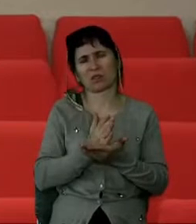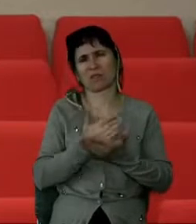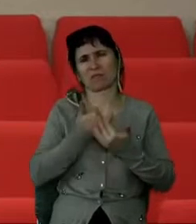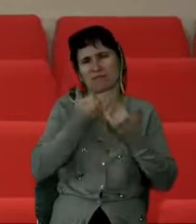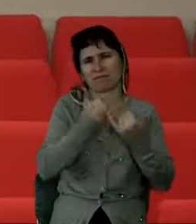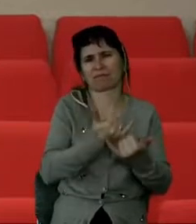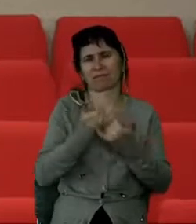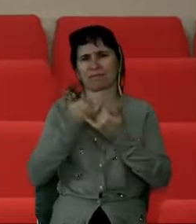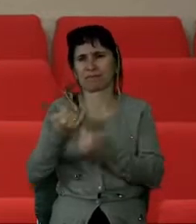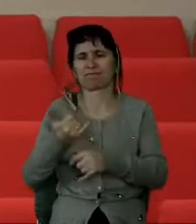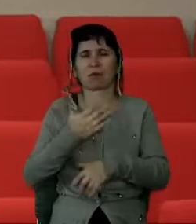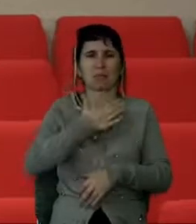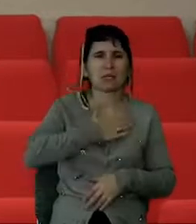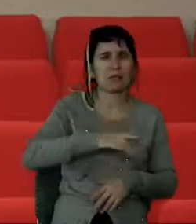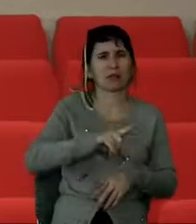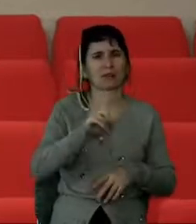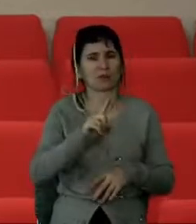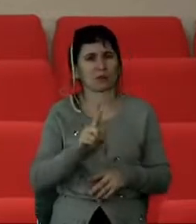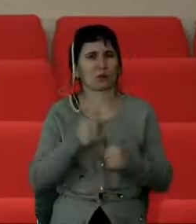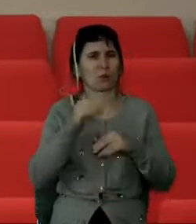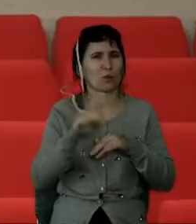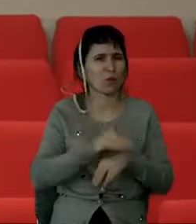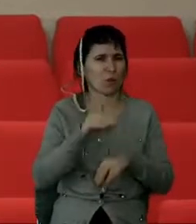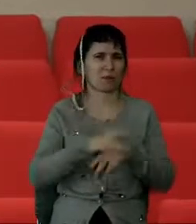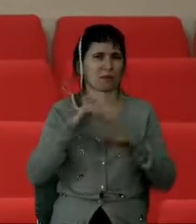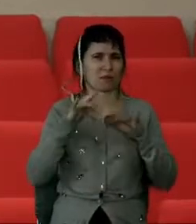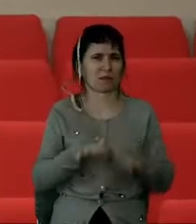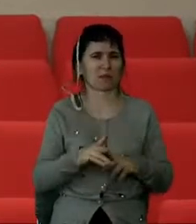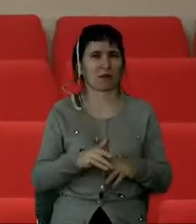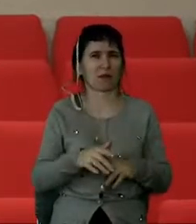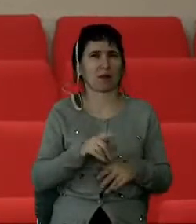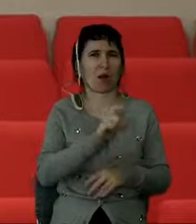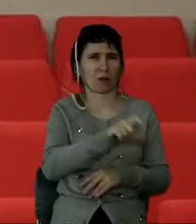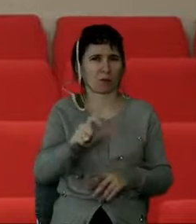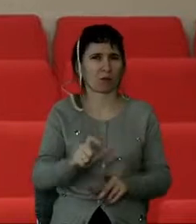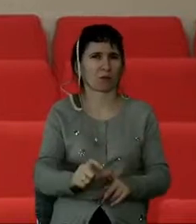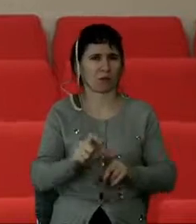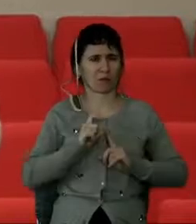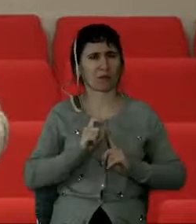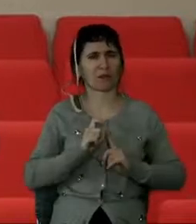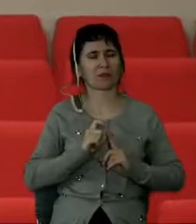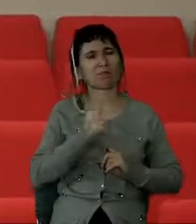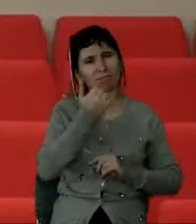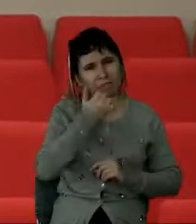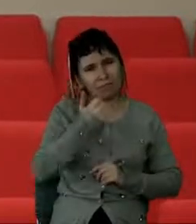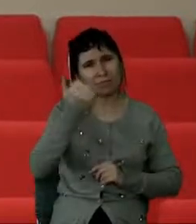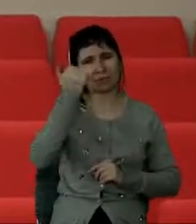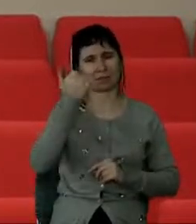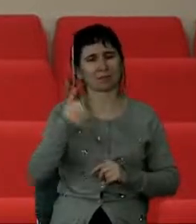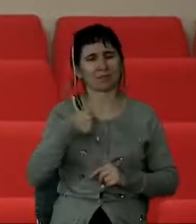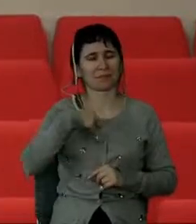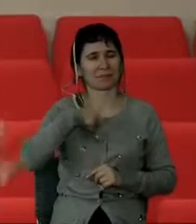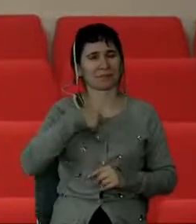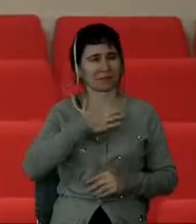нами, і коли ми чуємо слова подяки, вони нам є приємні. Не просто, що ми робимо задля того,